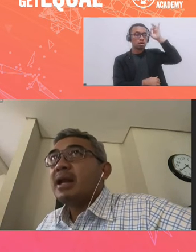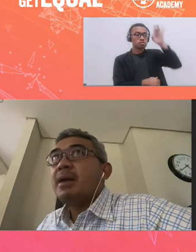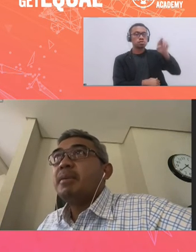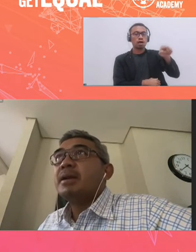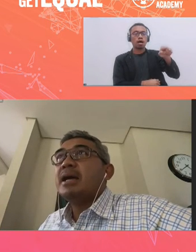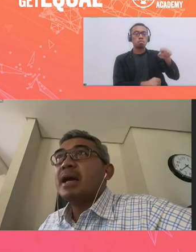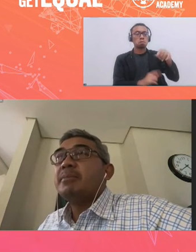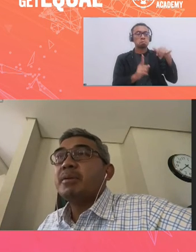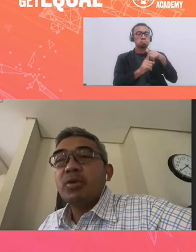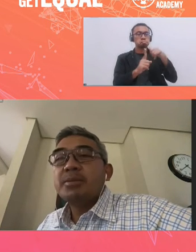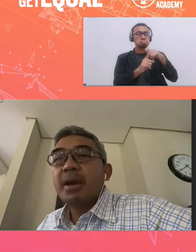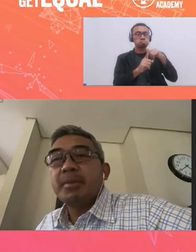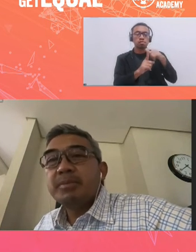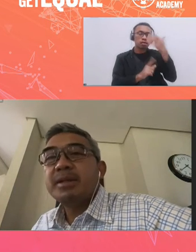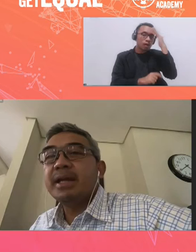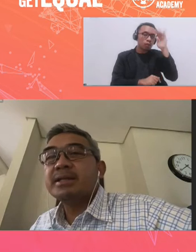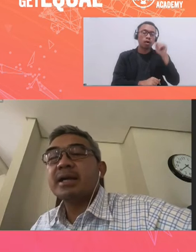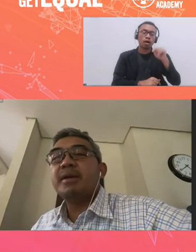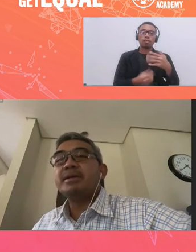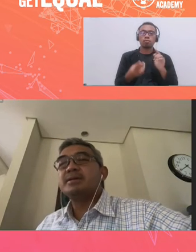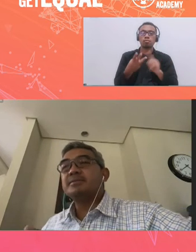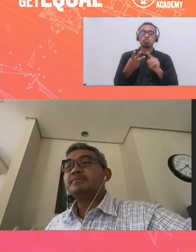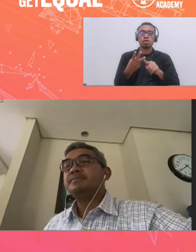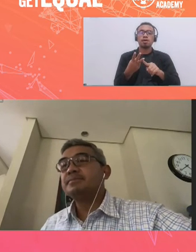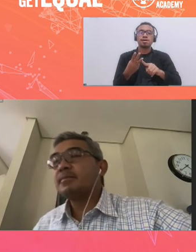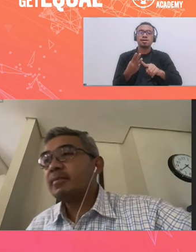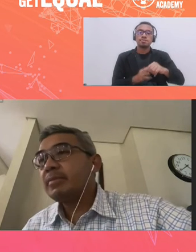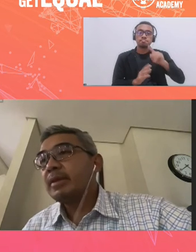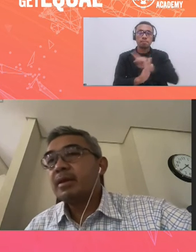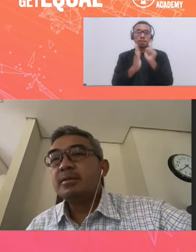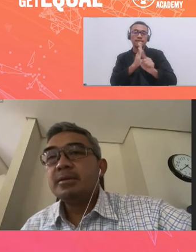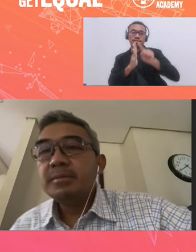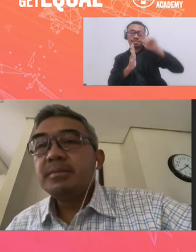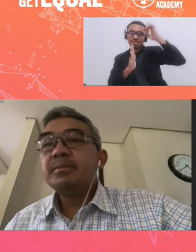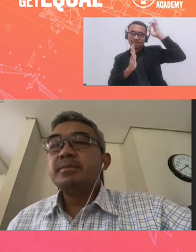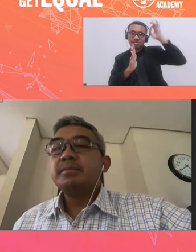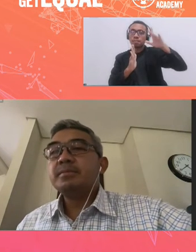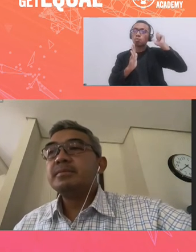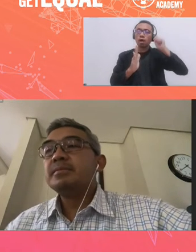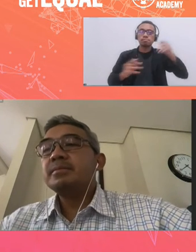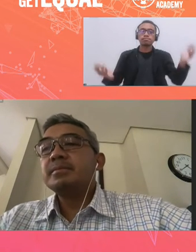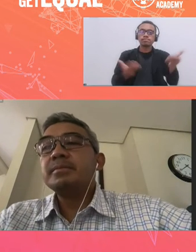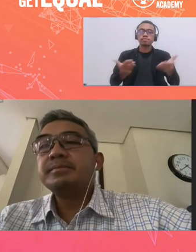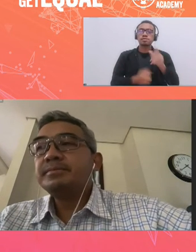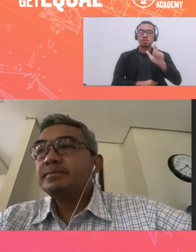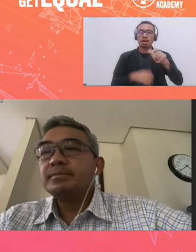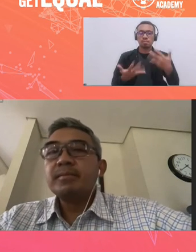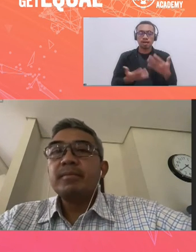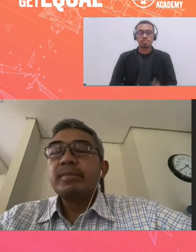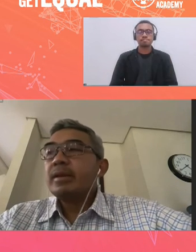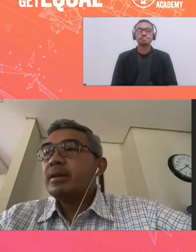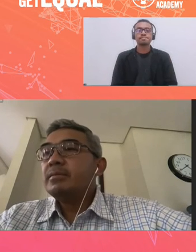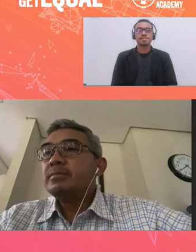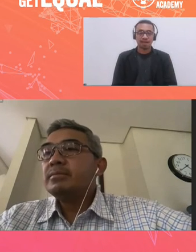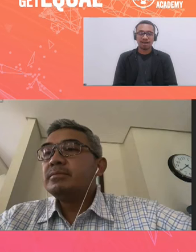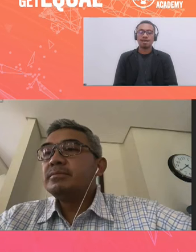akhirnya adalah pemberdayaan perempuan sebagai pemimpin di desa. Gimana, Mas? Pertama begini, kalau kita mau tabrakan dengan budaya yang